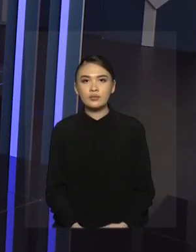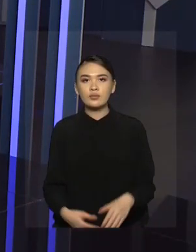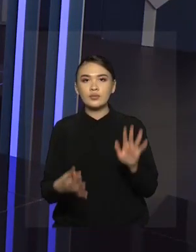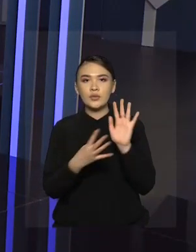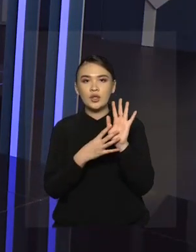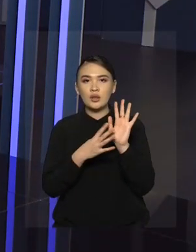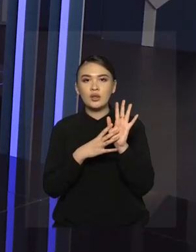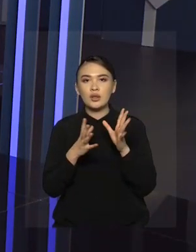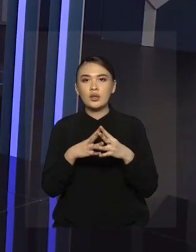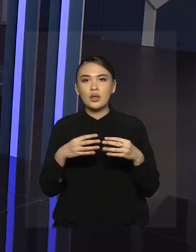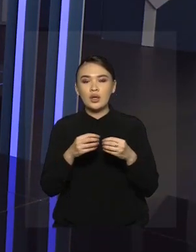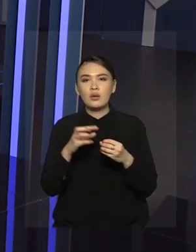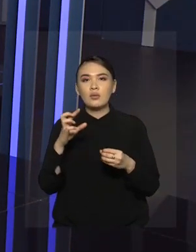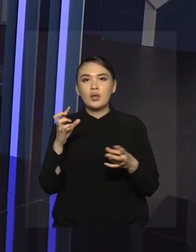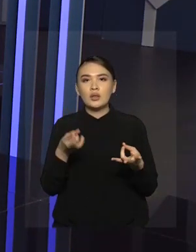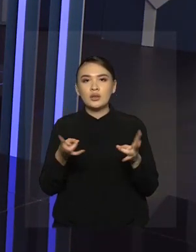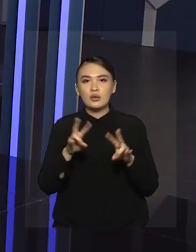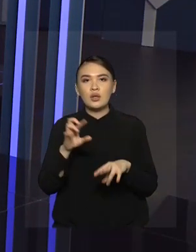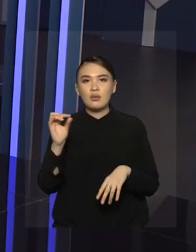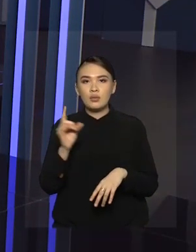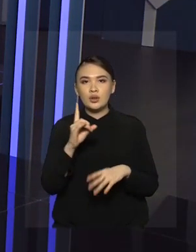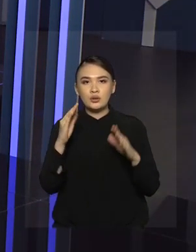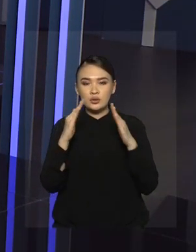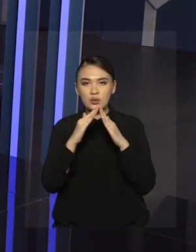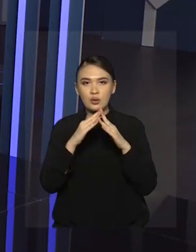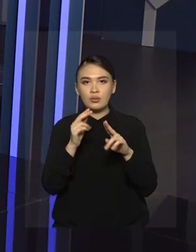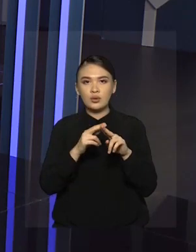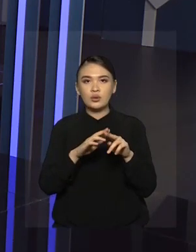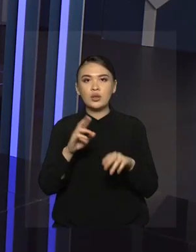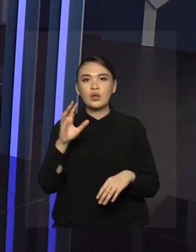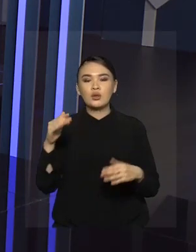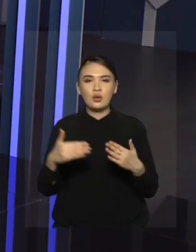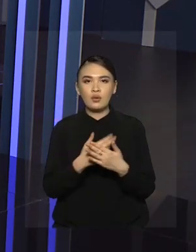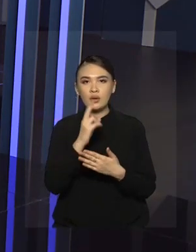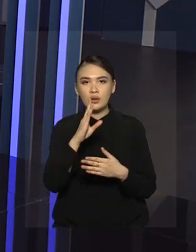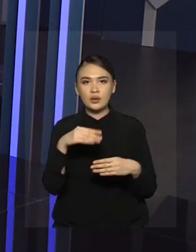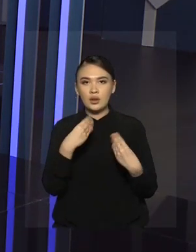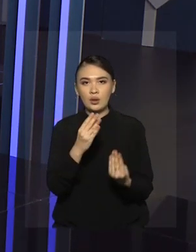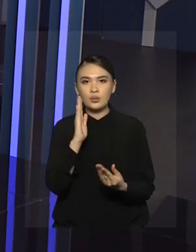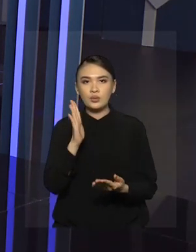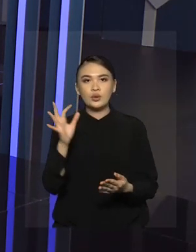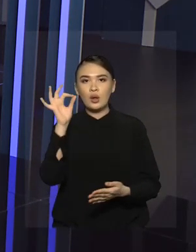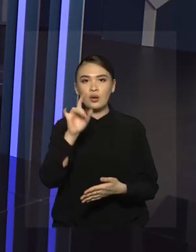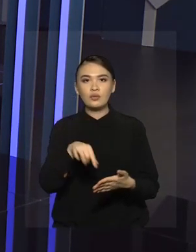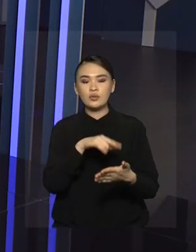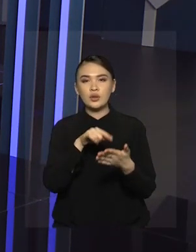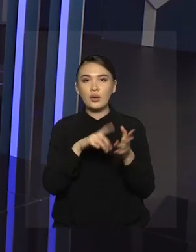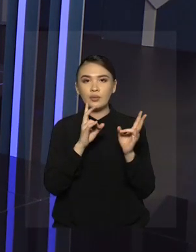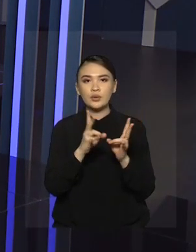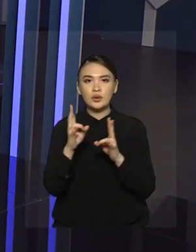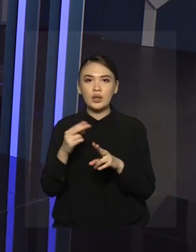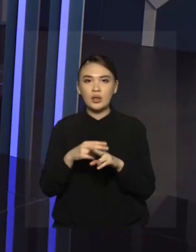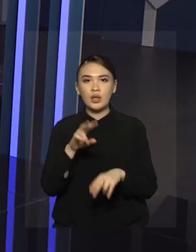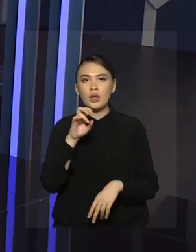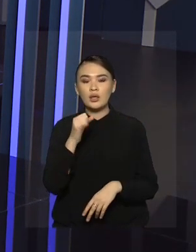девятими оставшихся без крова в результате взрыва в жанаозене получат новые квартиры решение жилищного вопроса пострадавших Взяла на